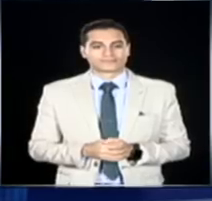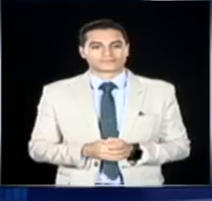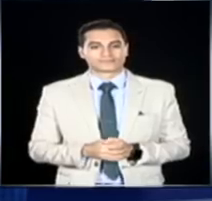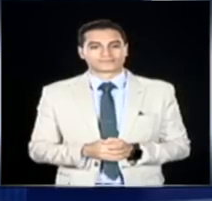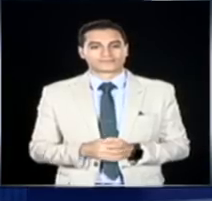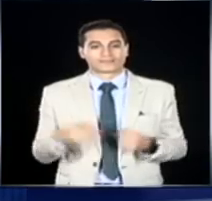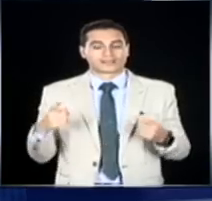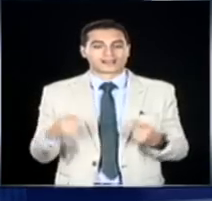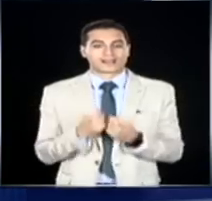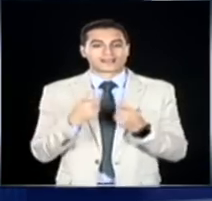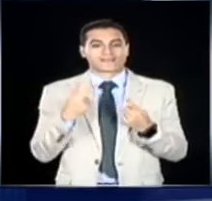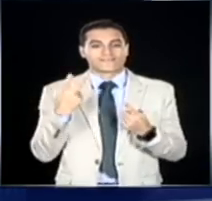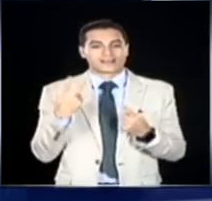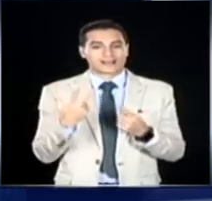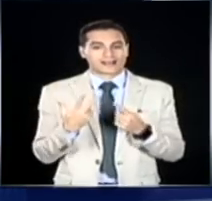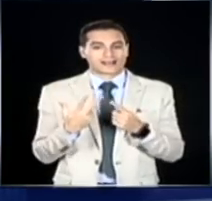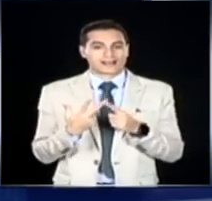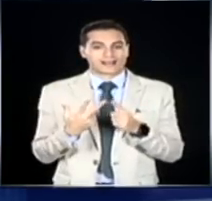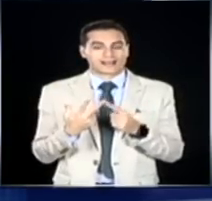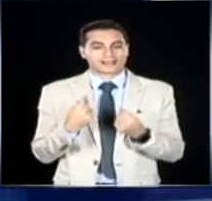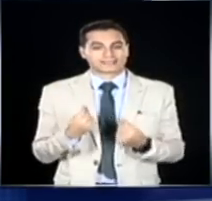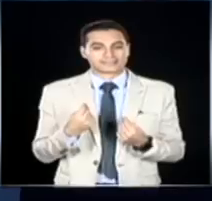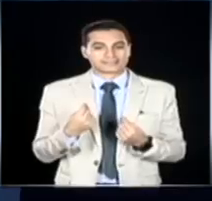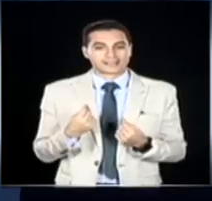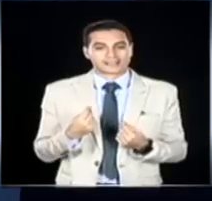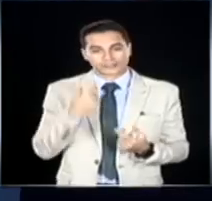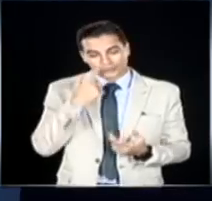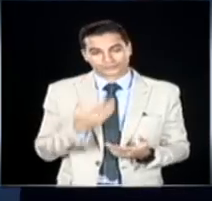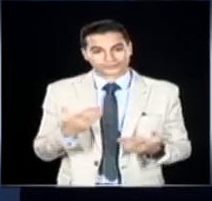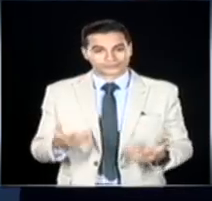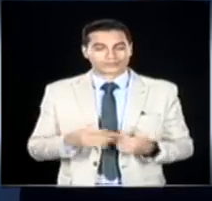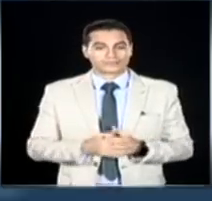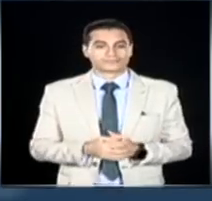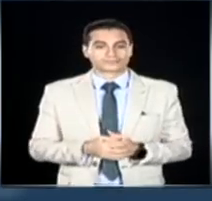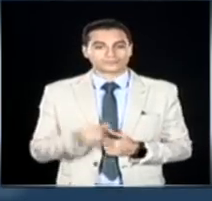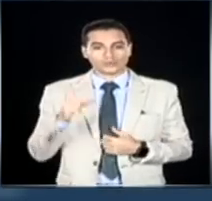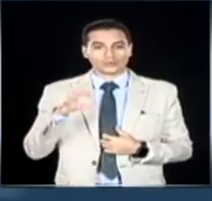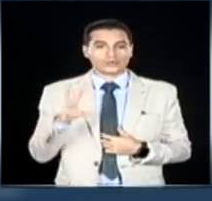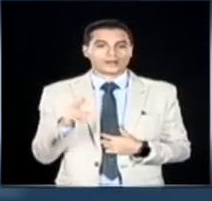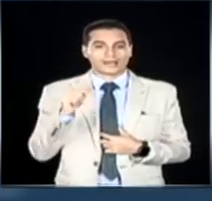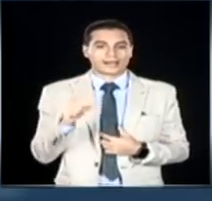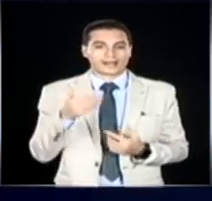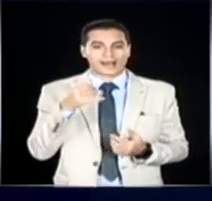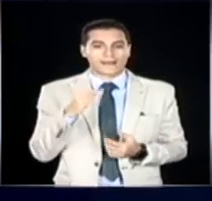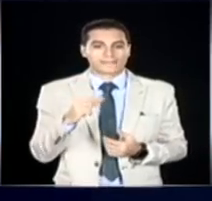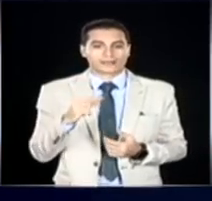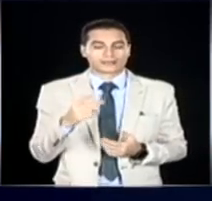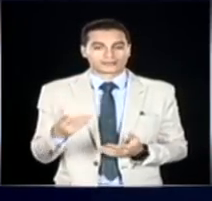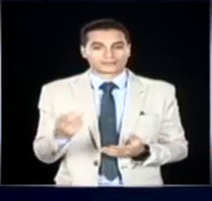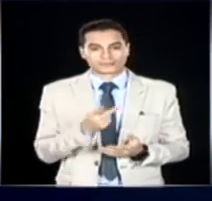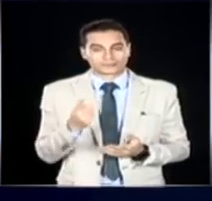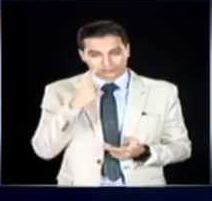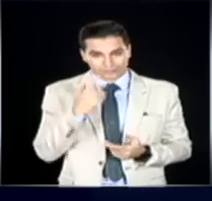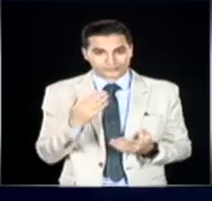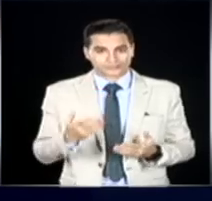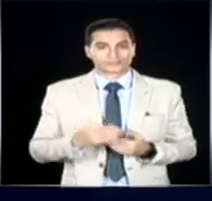الهدف الاول لسه ما جاش نورهان واحمد عبد الوهاب احمد عبد الوهاب